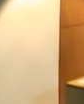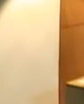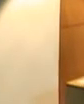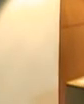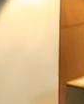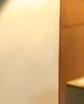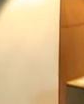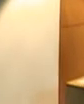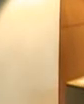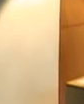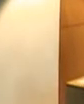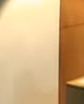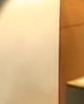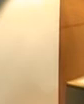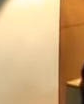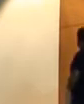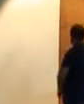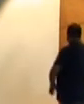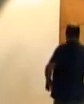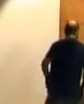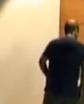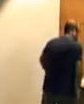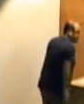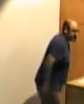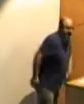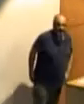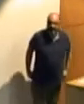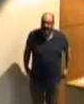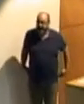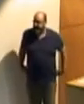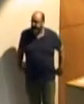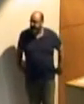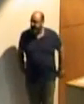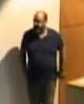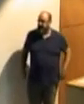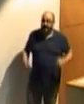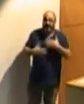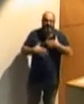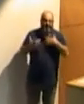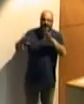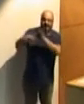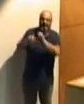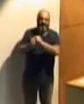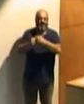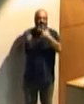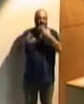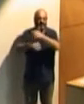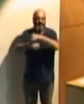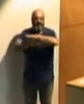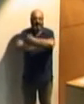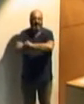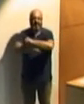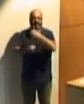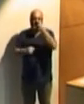numericus qui en partenariat avec le quai des savoirs donc on est vraiment ravis de cette collaboration à la médiathèque qui est la